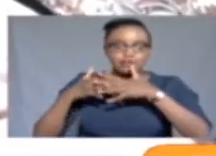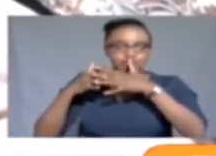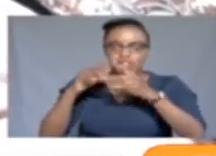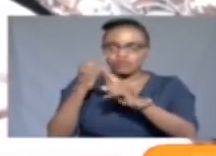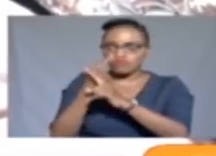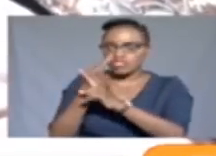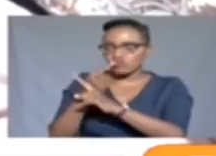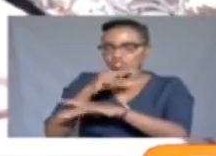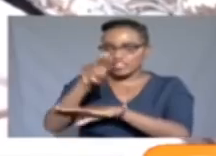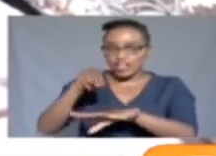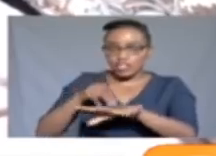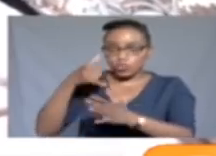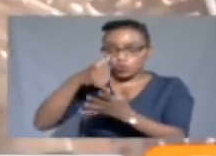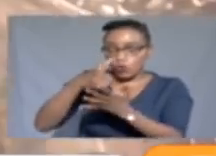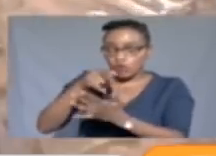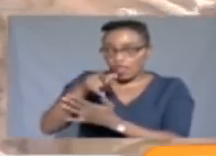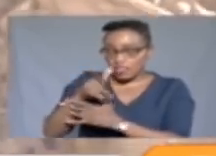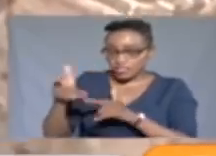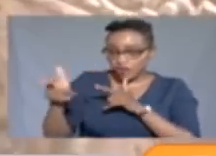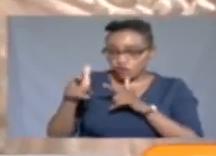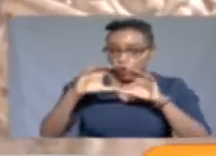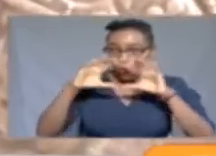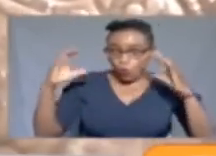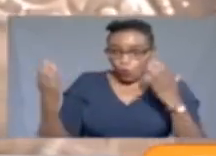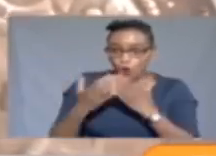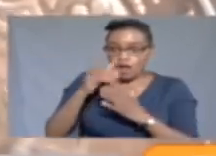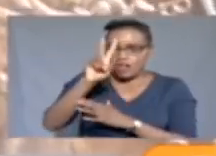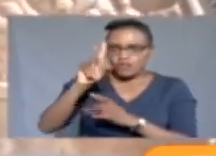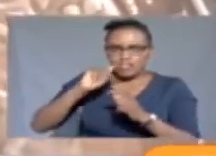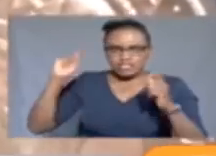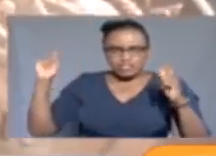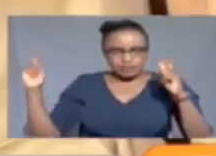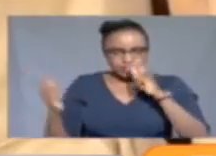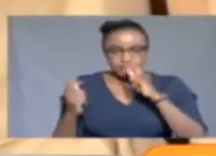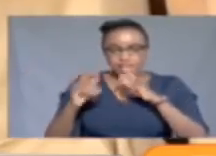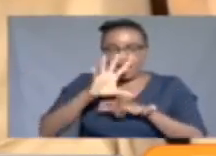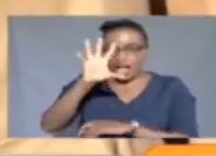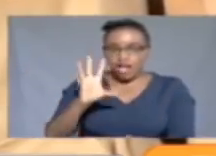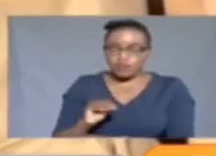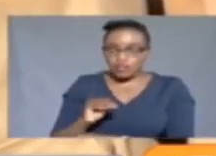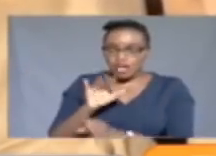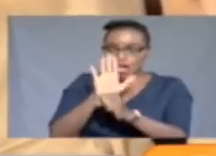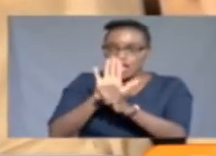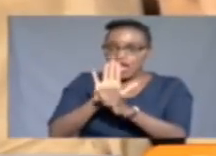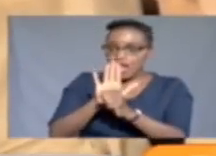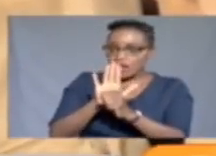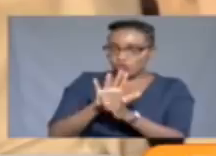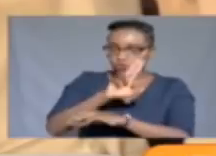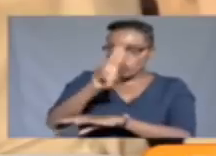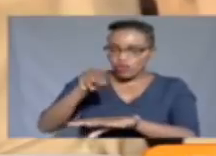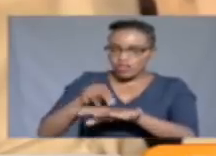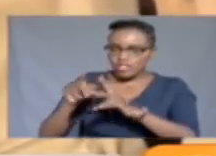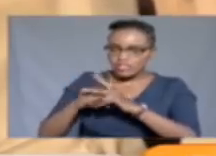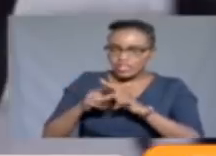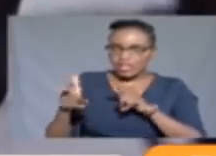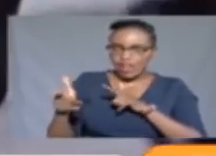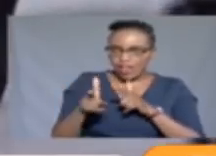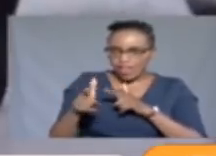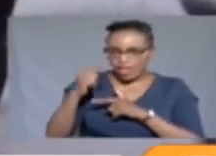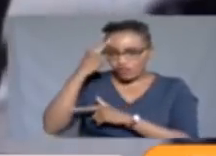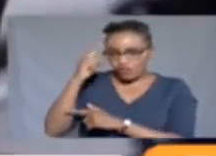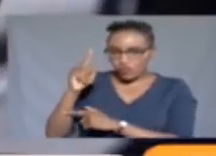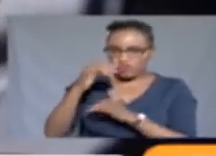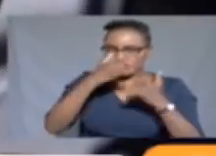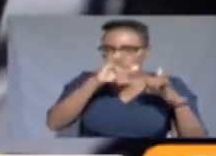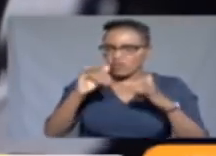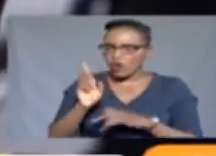mwa mataifa mengine. Vita hivi vya pili vilibadili ramani ya Afrika. Mataifa mengi ya Afrika yalianza kupigania uhuru katika